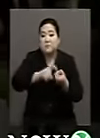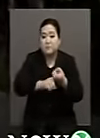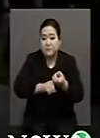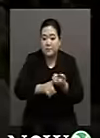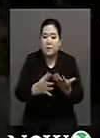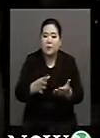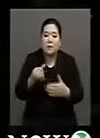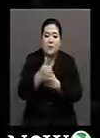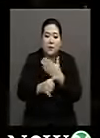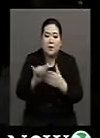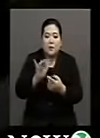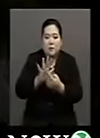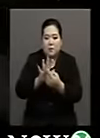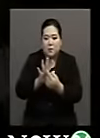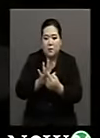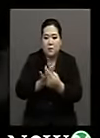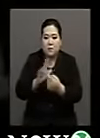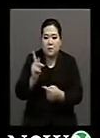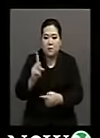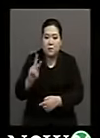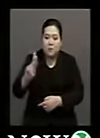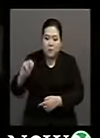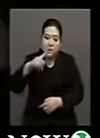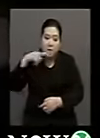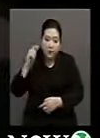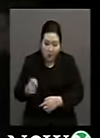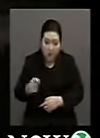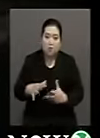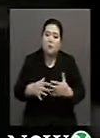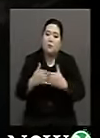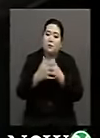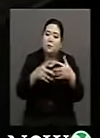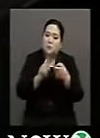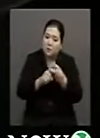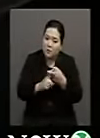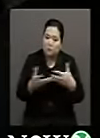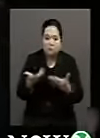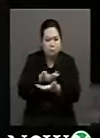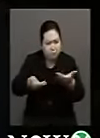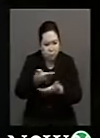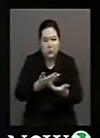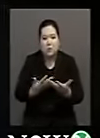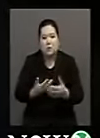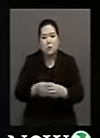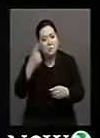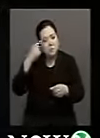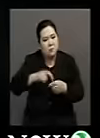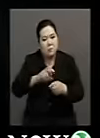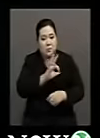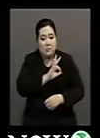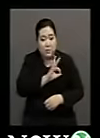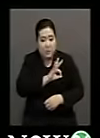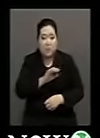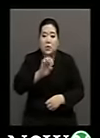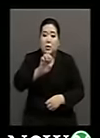จะหารือกันระดับทวิปภาคีกับบรรดาผู้นำยุโรปหลายชาตินะคะนอกเหนือจากเรื่องการออกจากเป็นสมาชิกของ